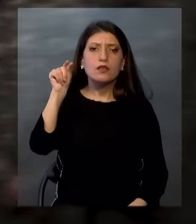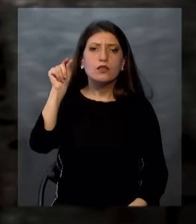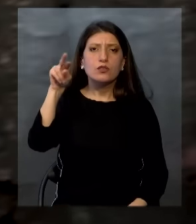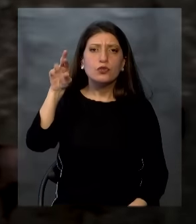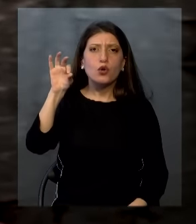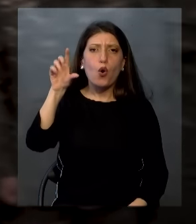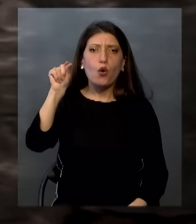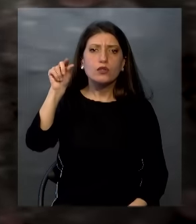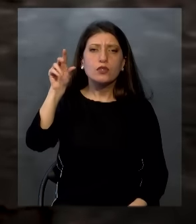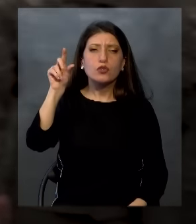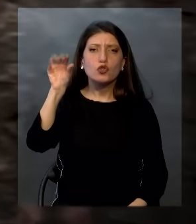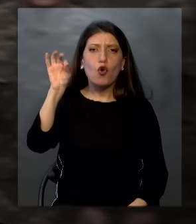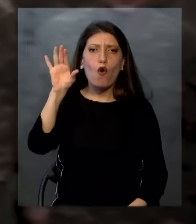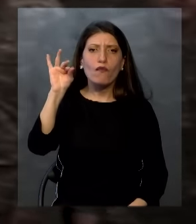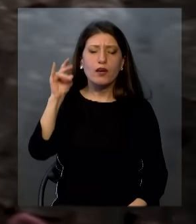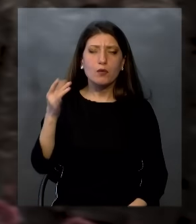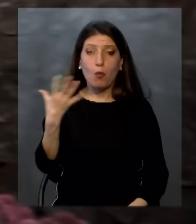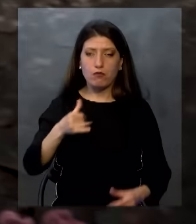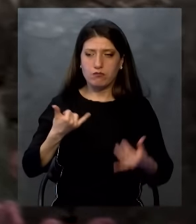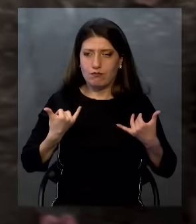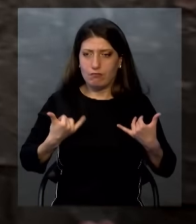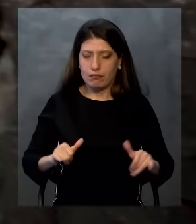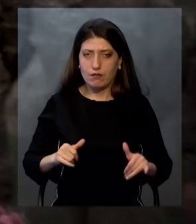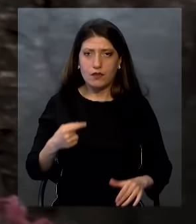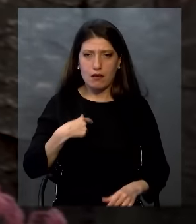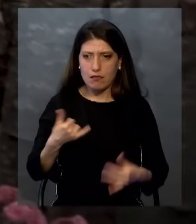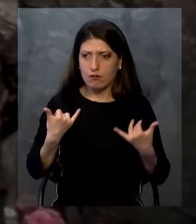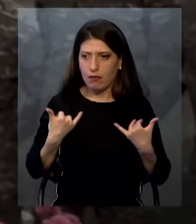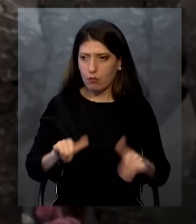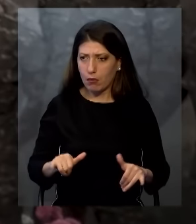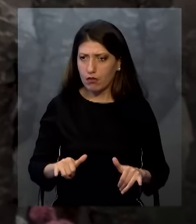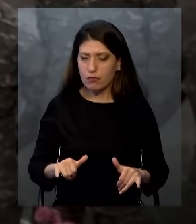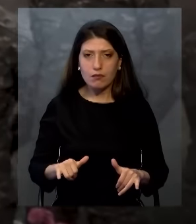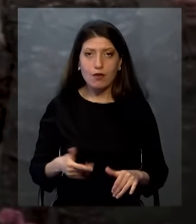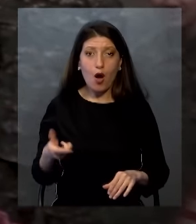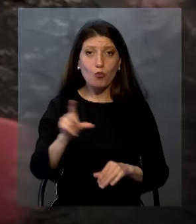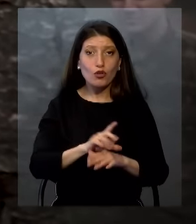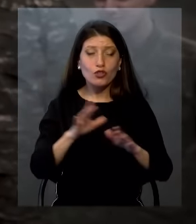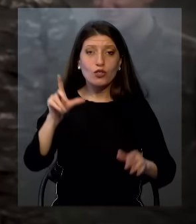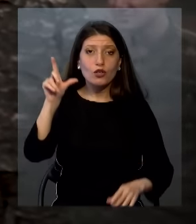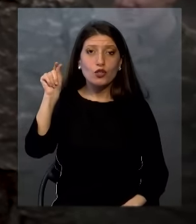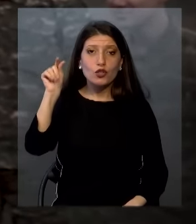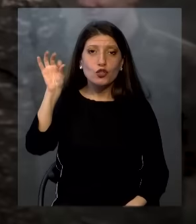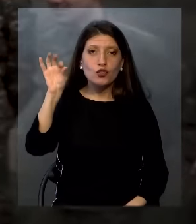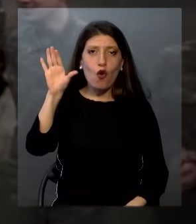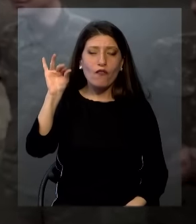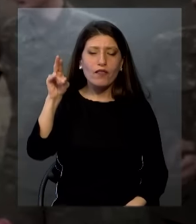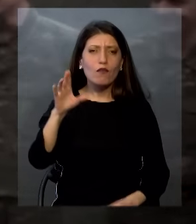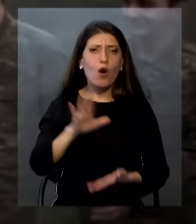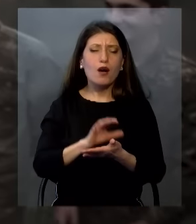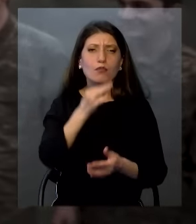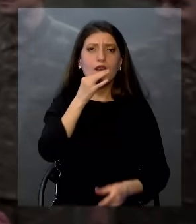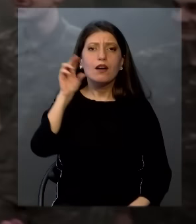ծեսծովիկ»։ Զարմացան բոլորը, ես էլ, ու ամենաշատը ծովիկին կծված